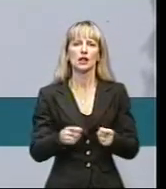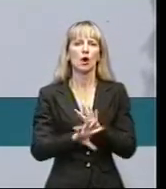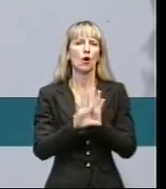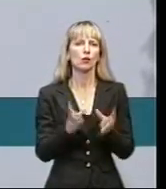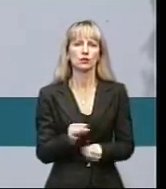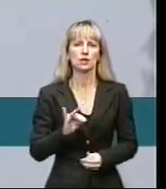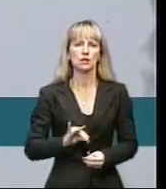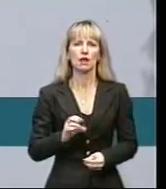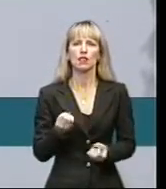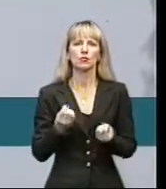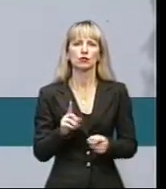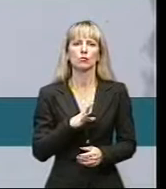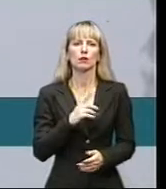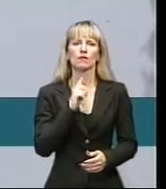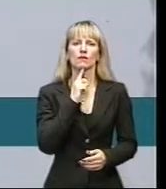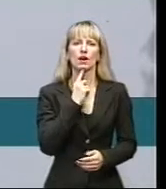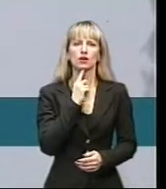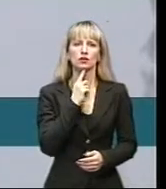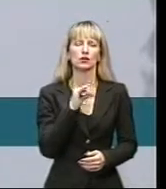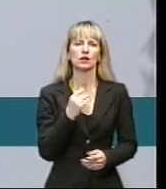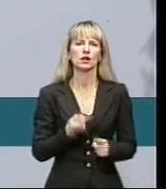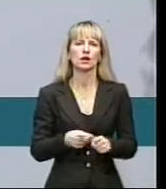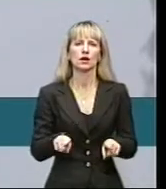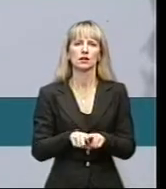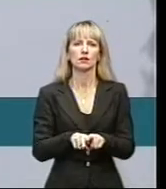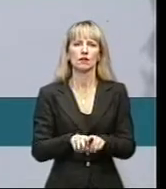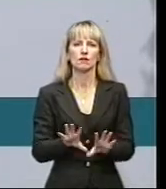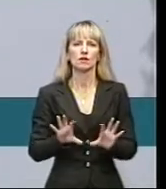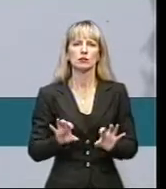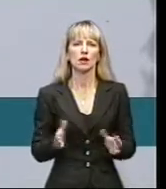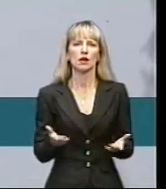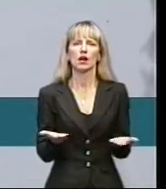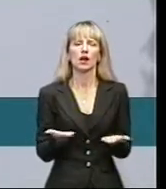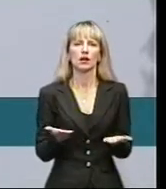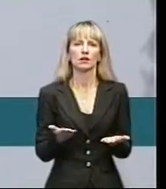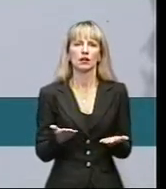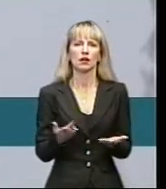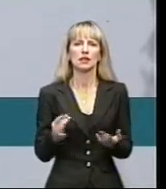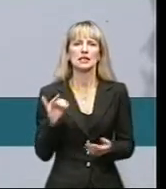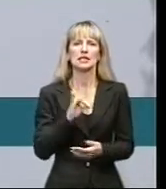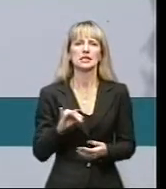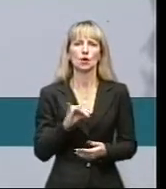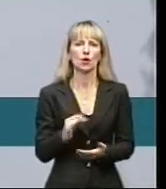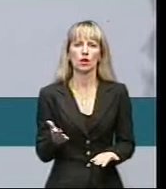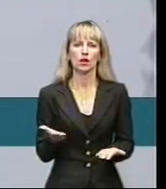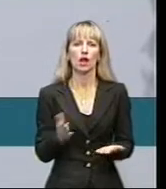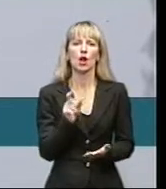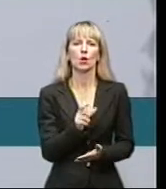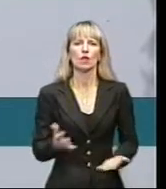Не просто, що було дуже важко, і оце так сприймається, як якась така детективна історія, як люди